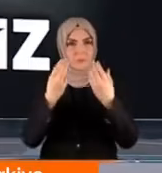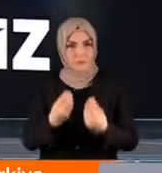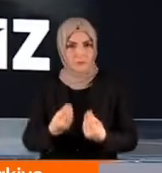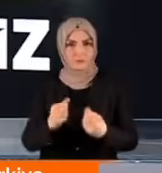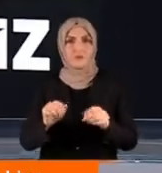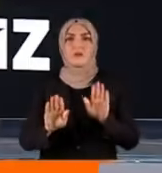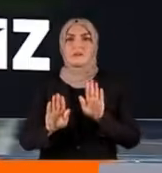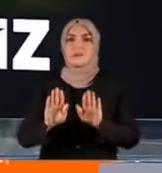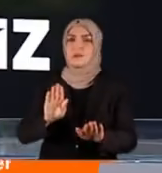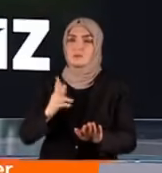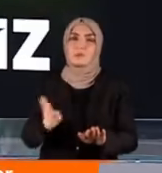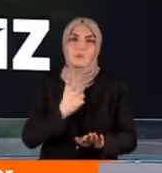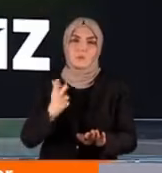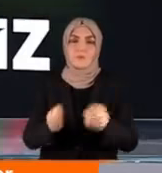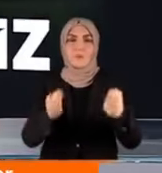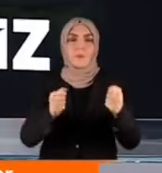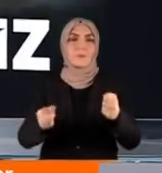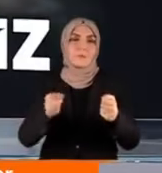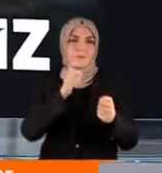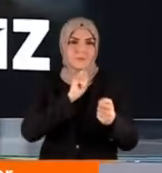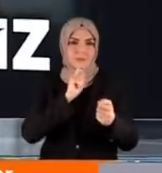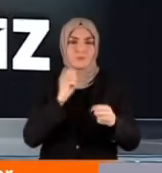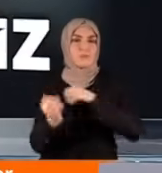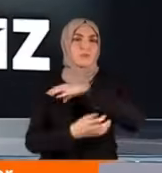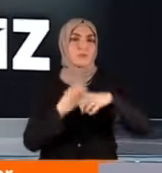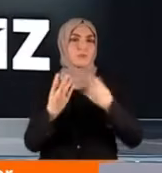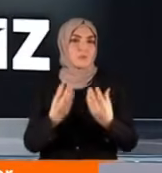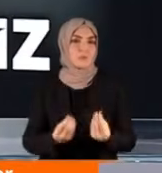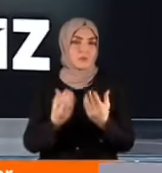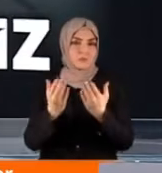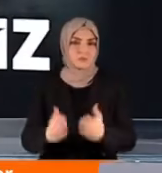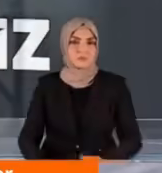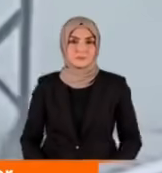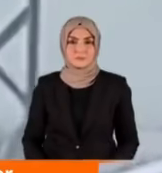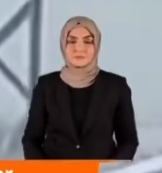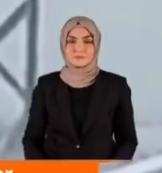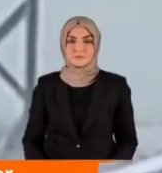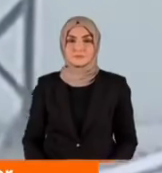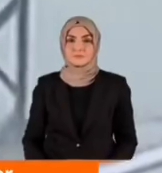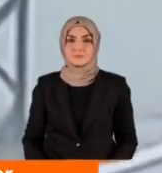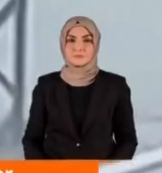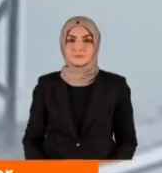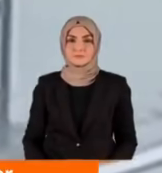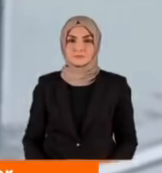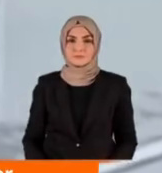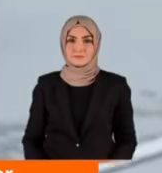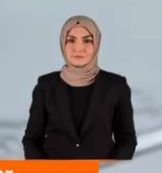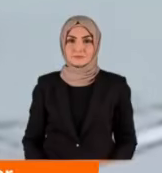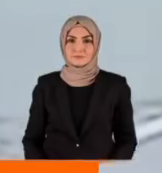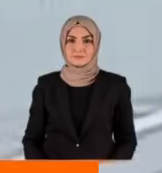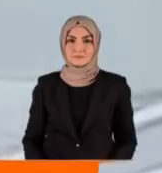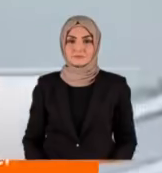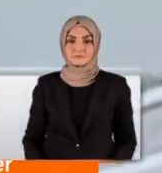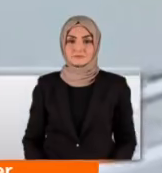direksiyon hâkimiyetini kaybetti ve ortalık bir anda Savaş alanına doğru abone ol abone